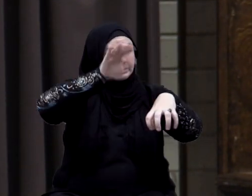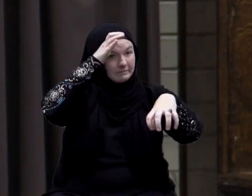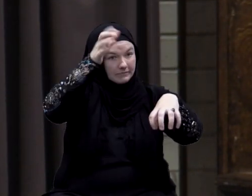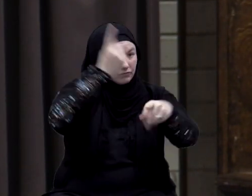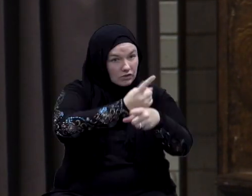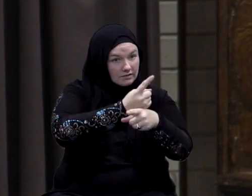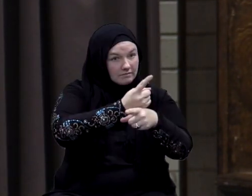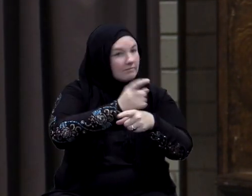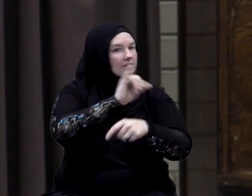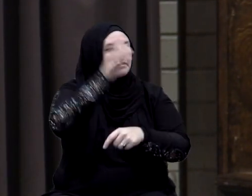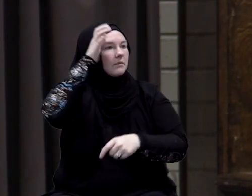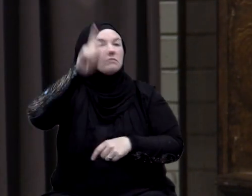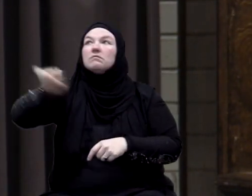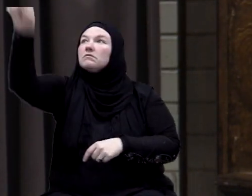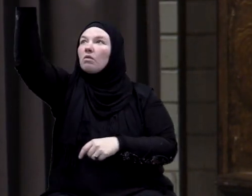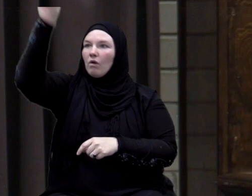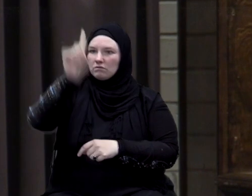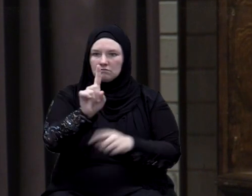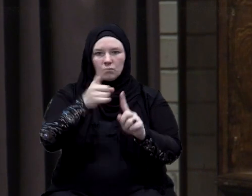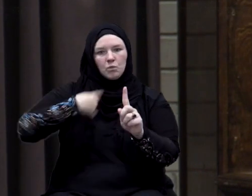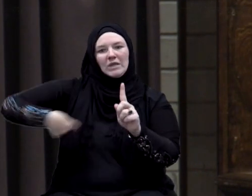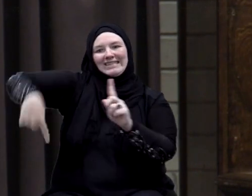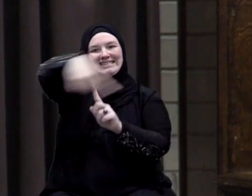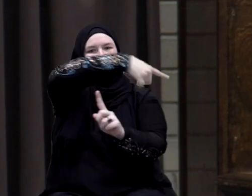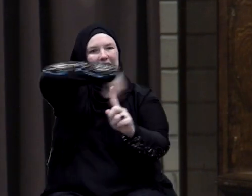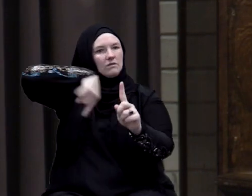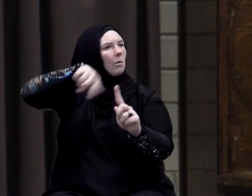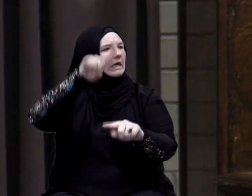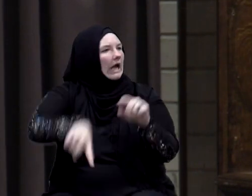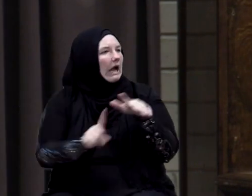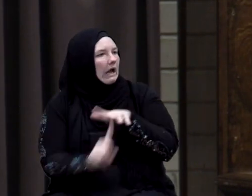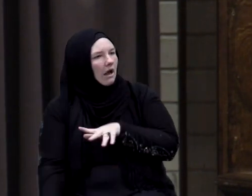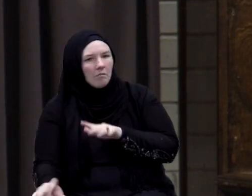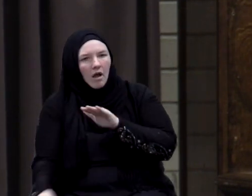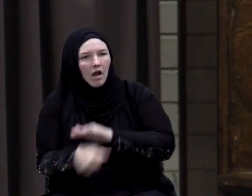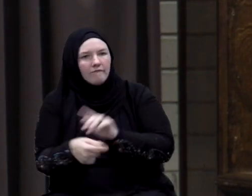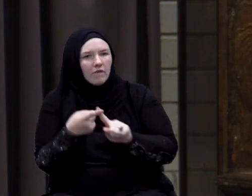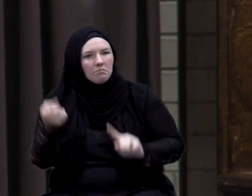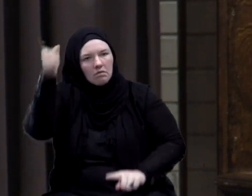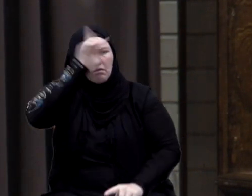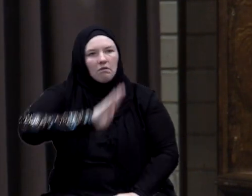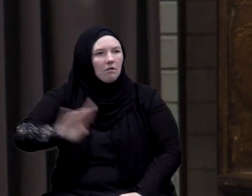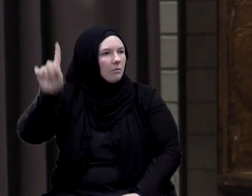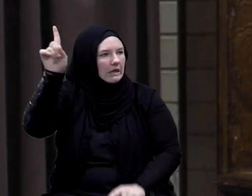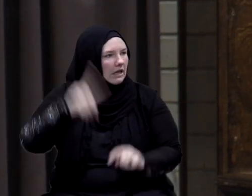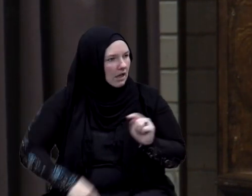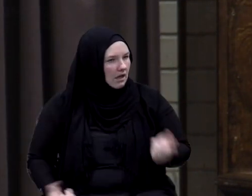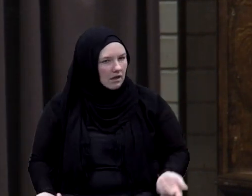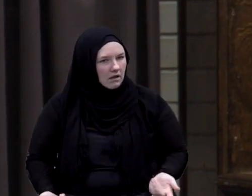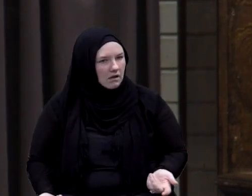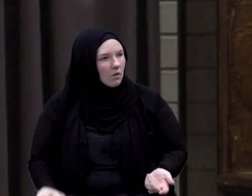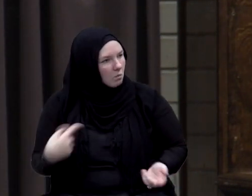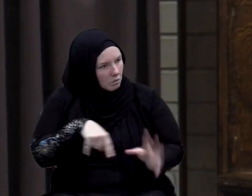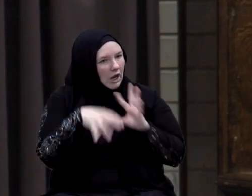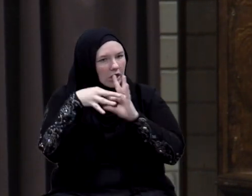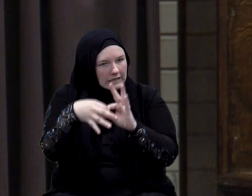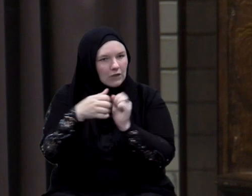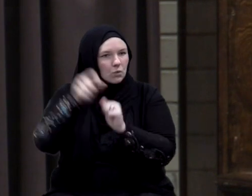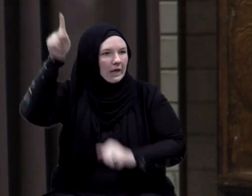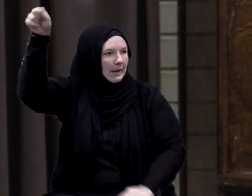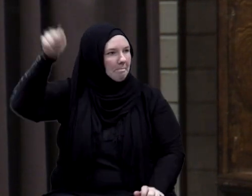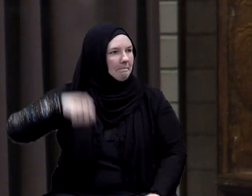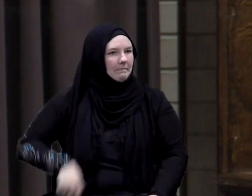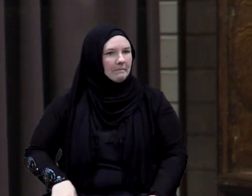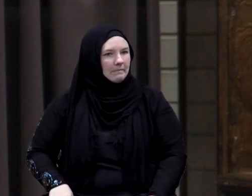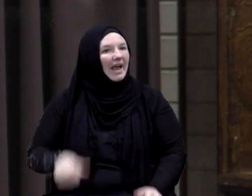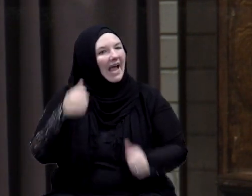كُلٌّ فِي فَلَكٍ يَسْبَحُونَ. Likewise, we cannot run away from Allah. We are tied to Him. Every